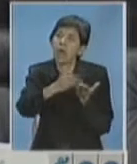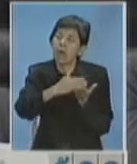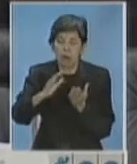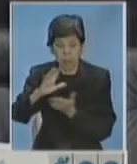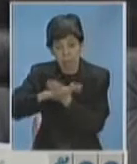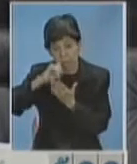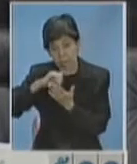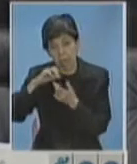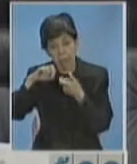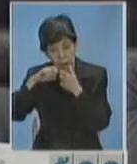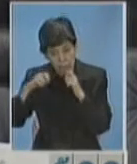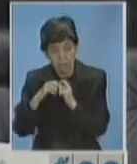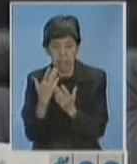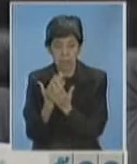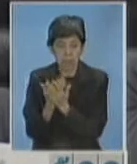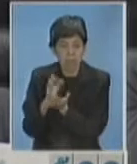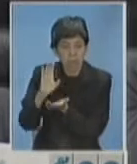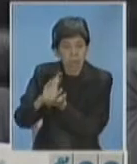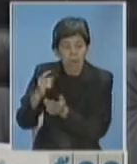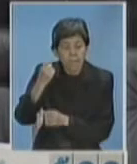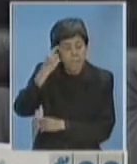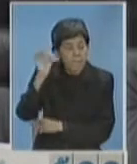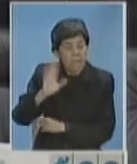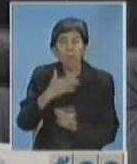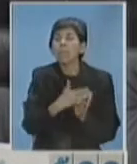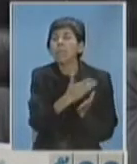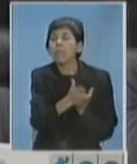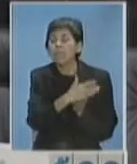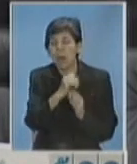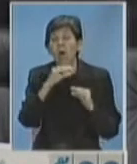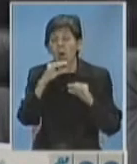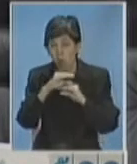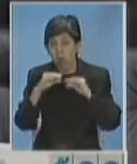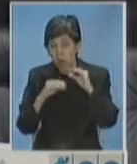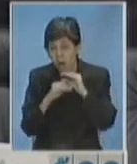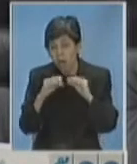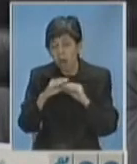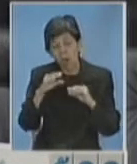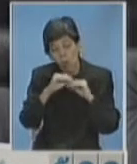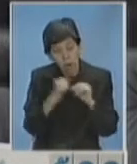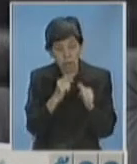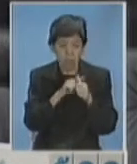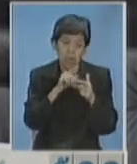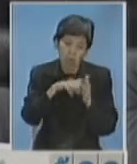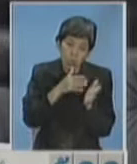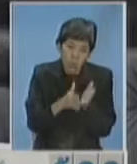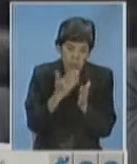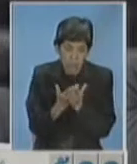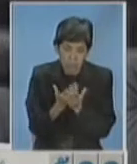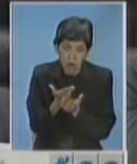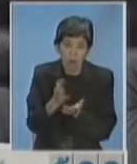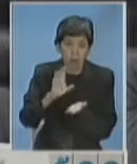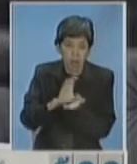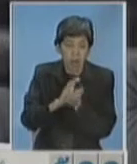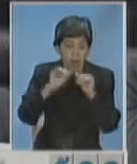ของเราเนี่ยมีสถานการณ์ทางการเงินอย่างไรนะคะหลายโครงการนะคะหลายนโยบายแล้วที่ต้องมาขอเงินงบประมาณ